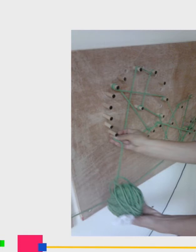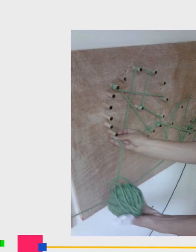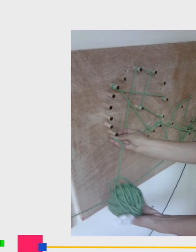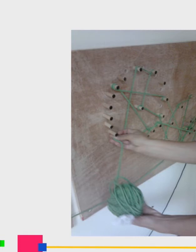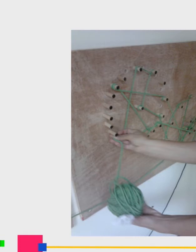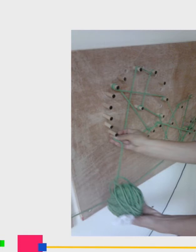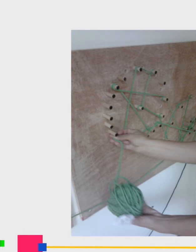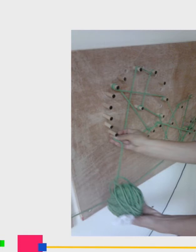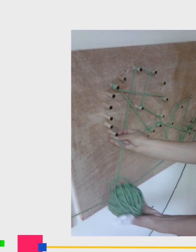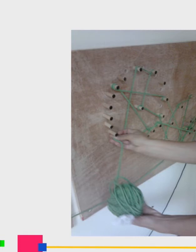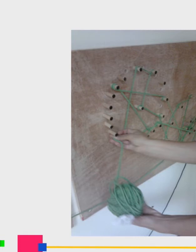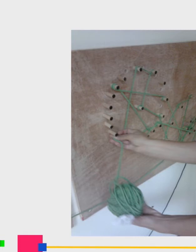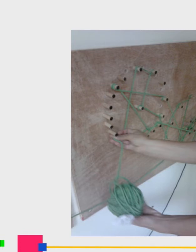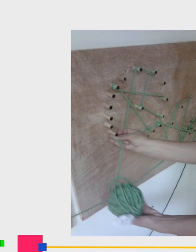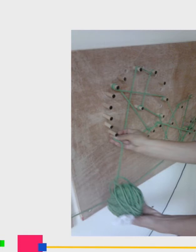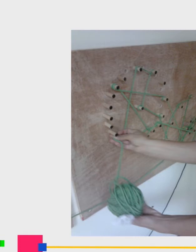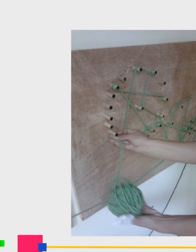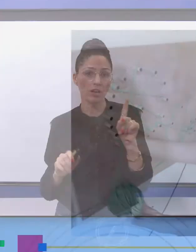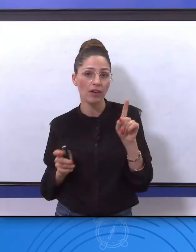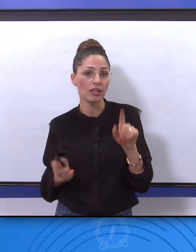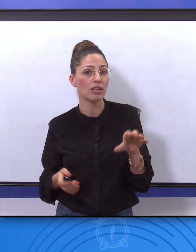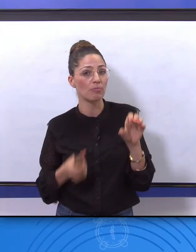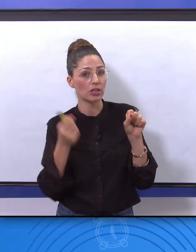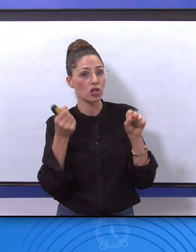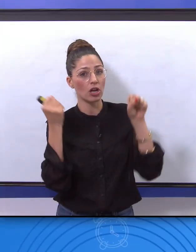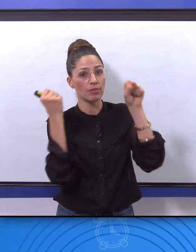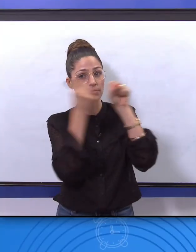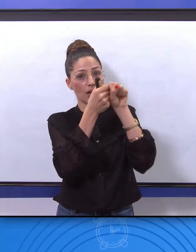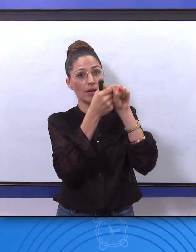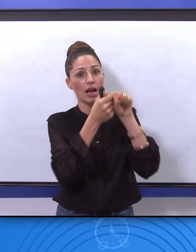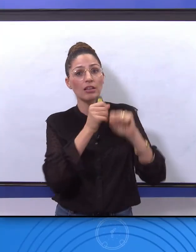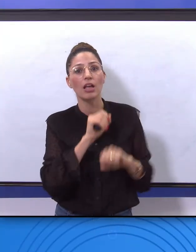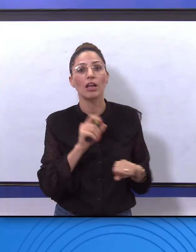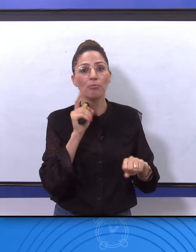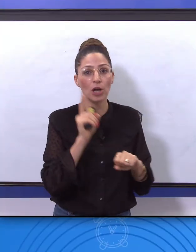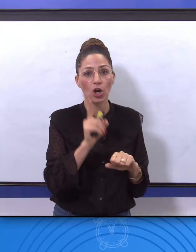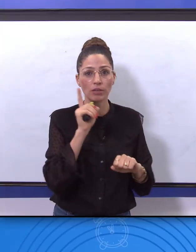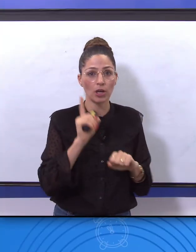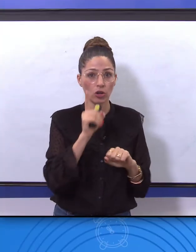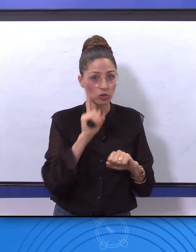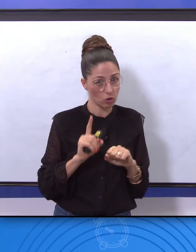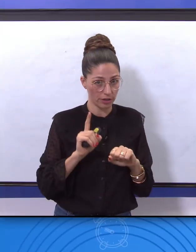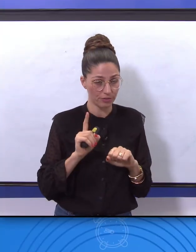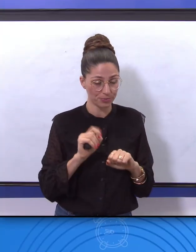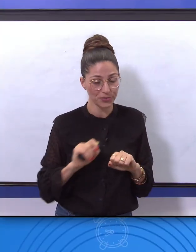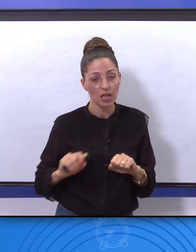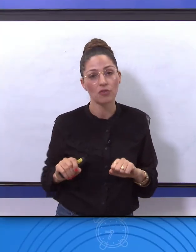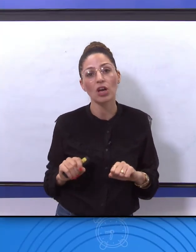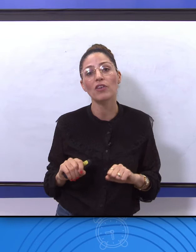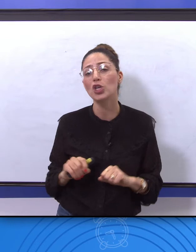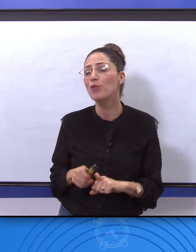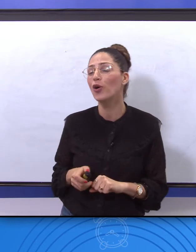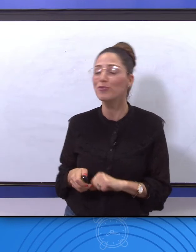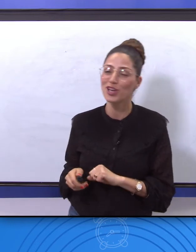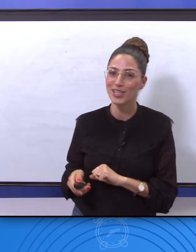מראש, למי שיש דיקטים ומסמרים בבית, לא לדפוק לבד, כי פטיש על מסמר ביד מאוד מאוד כואב.